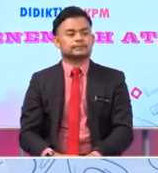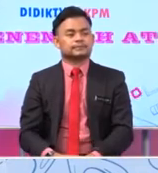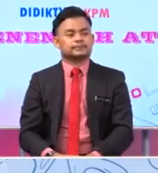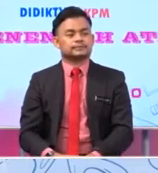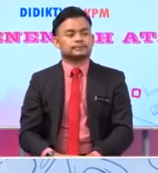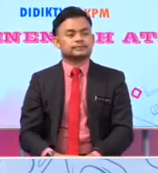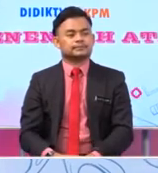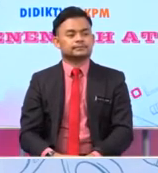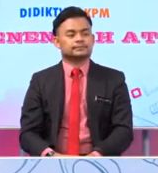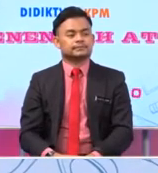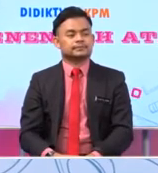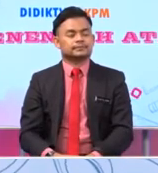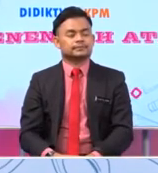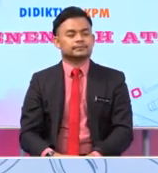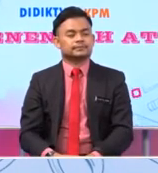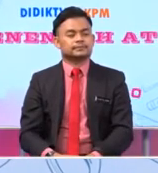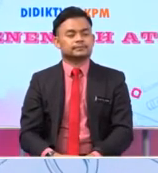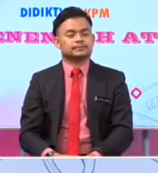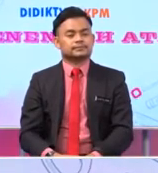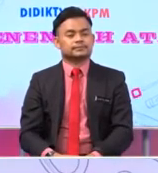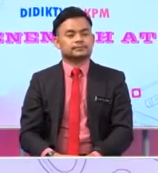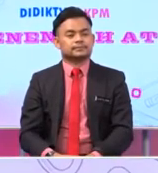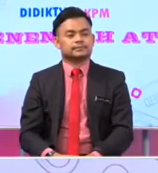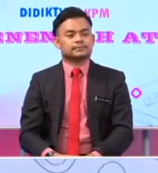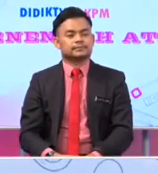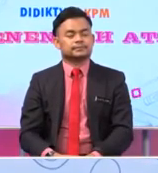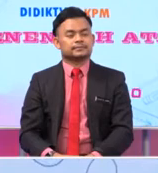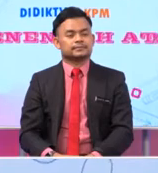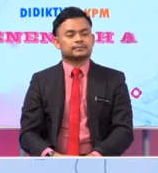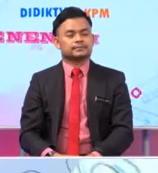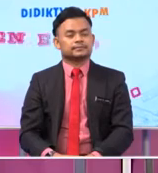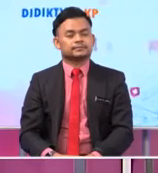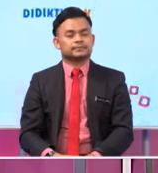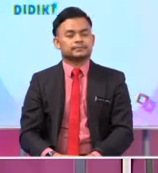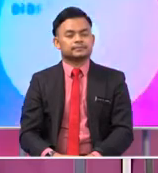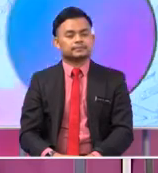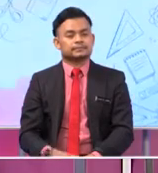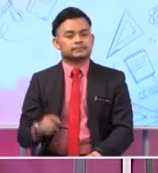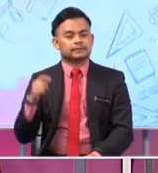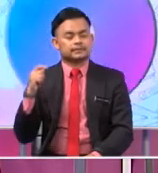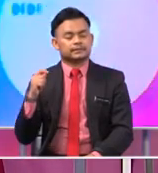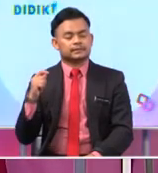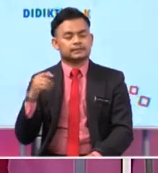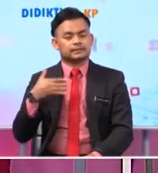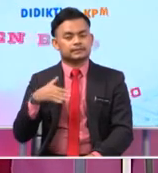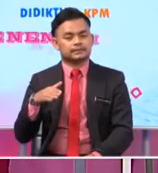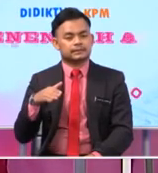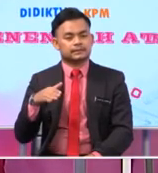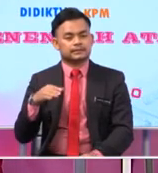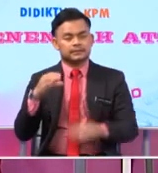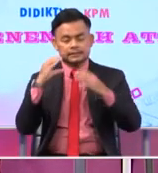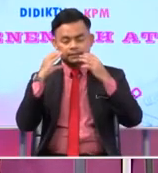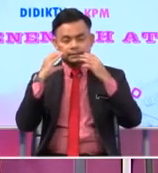baik nih jawabannya betul nah macam tadi yang kita dah terangkai dalam aset sebelum nih